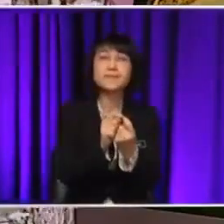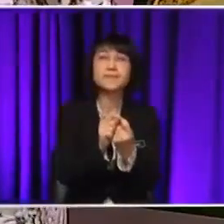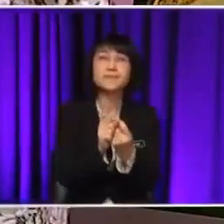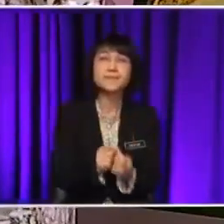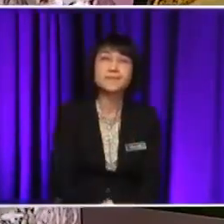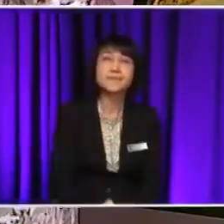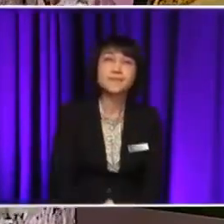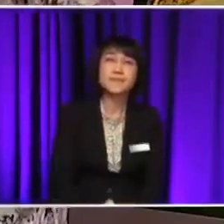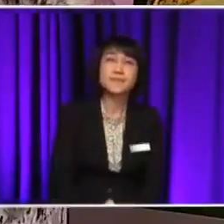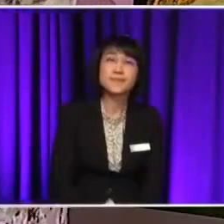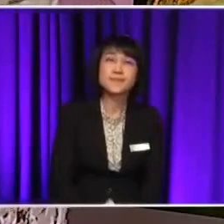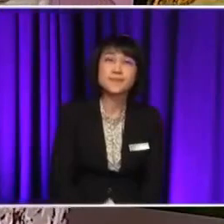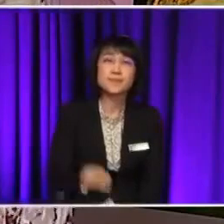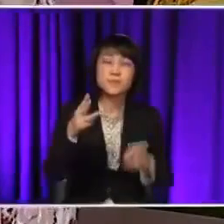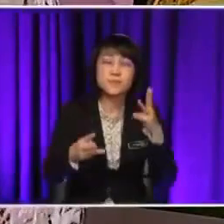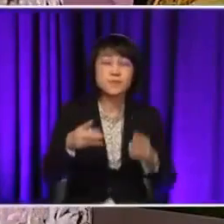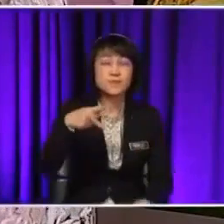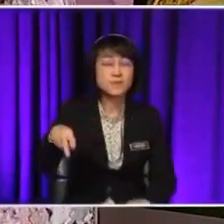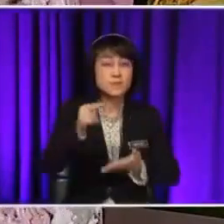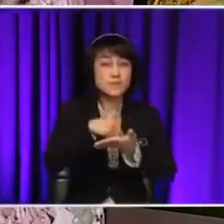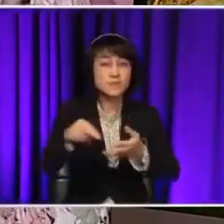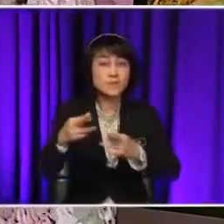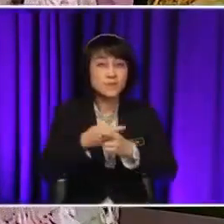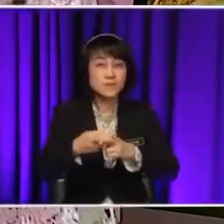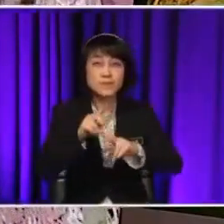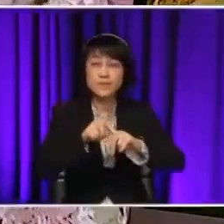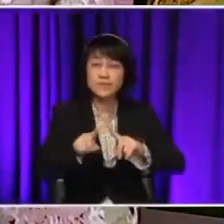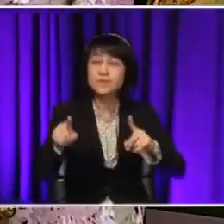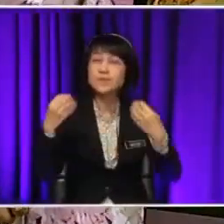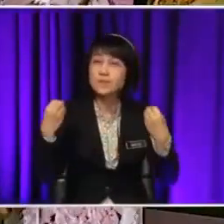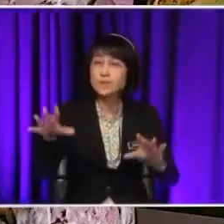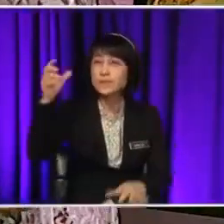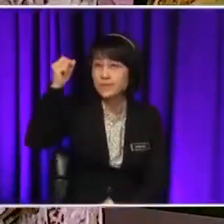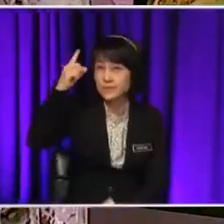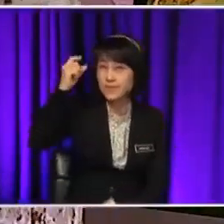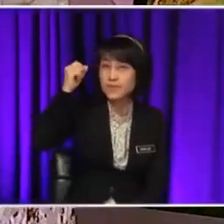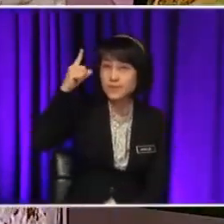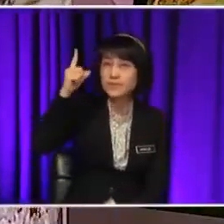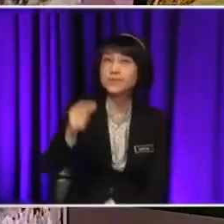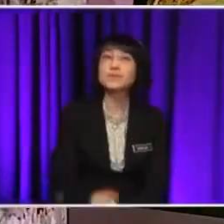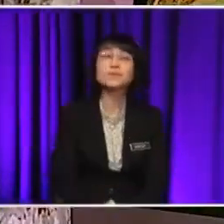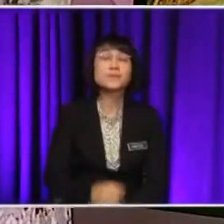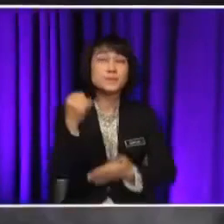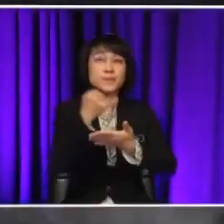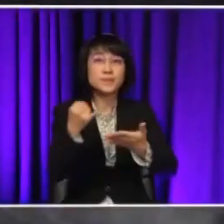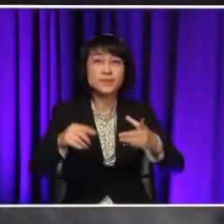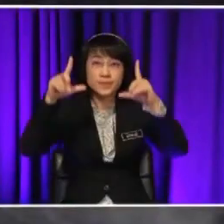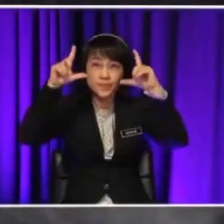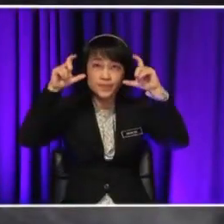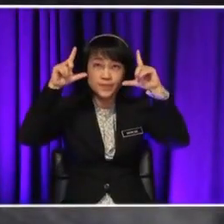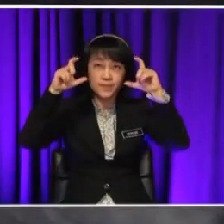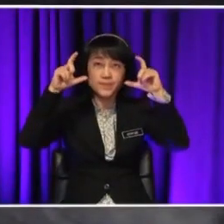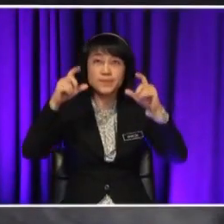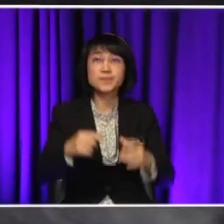nota ringkas tadi, ia sangat difahami. Faham, cikgu. Sangat mudah faham. Okey, kita teruskan lagi, Fizi, kepada seni foto. Genre